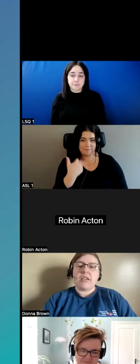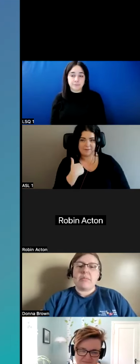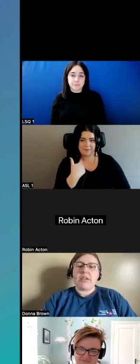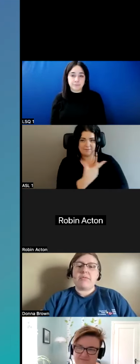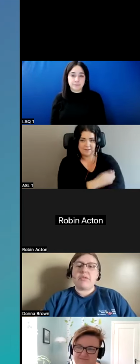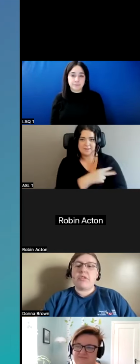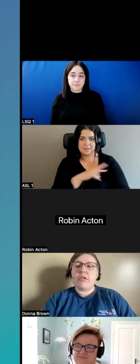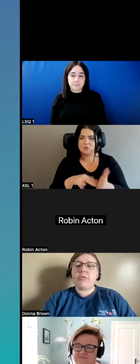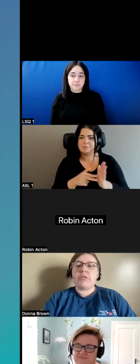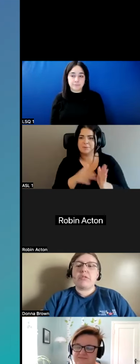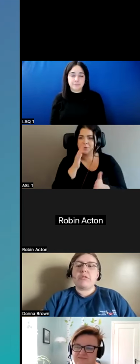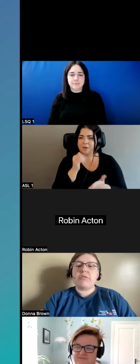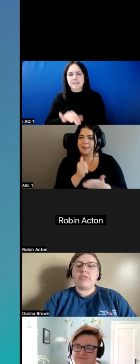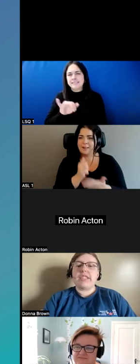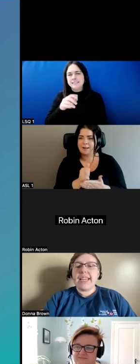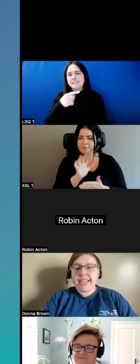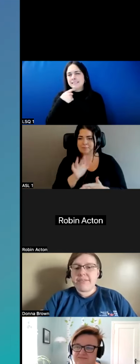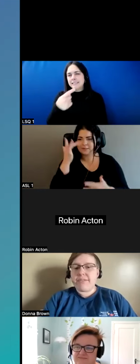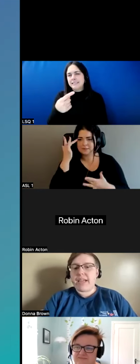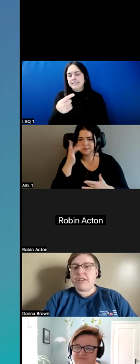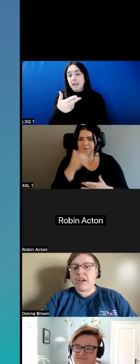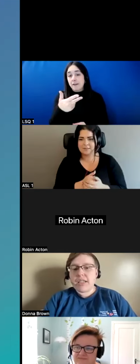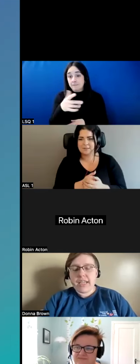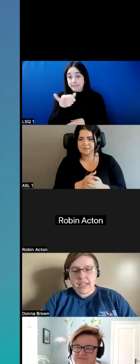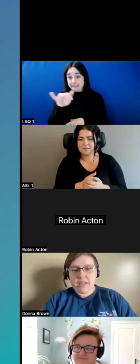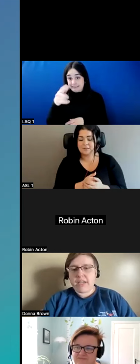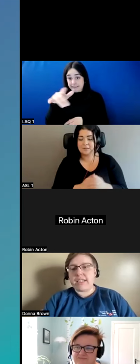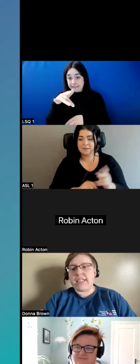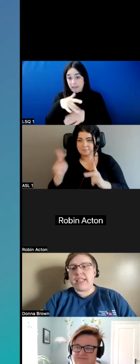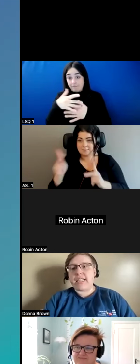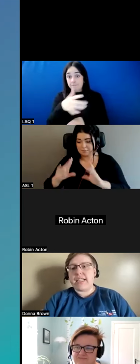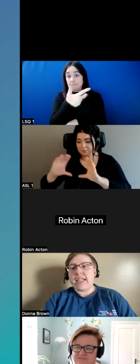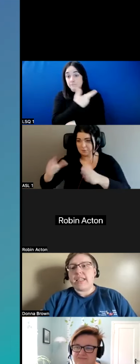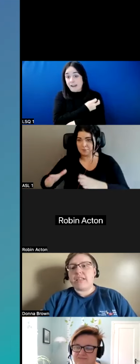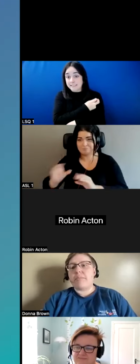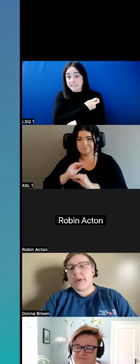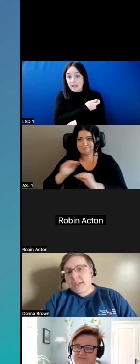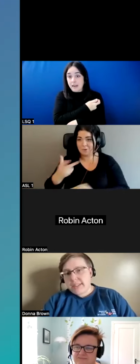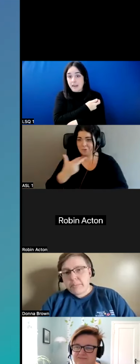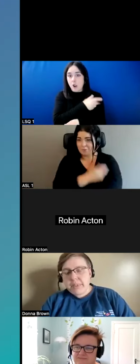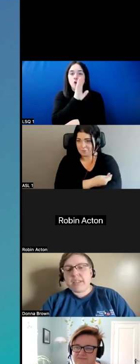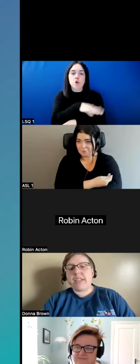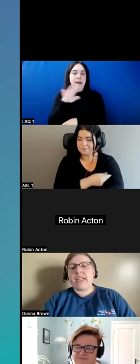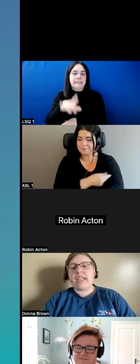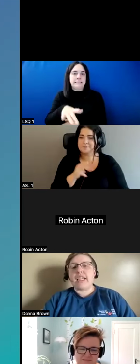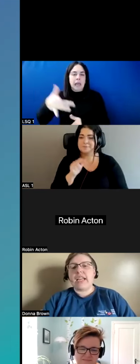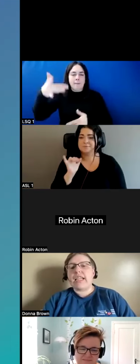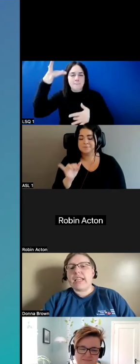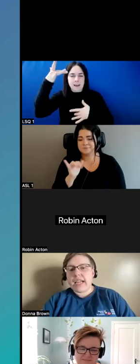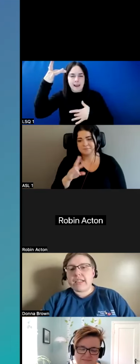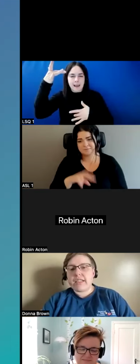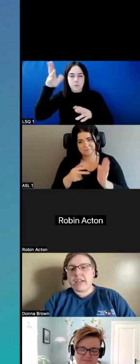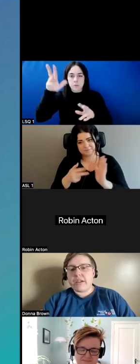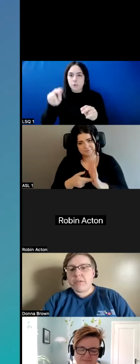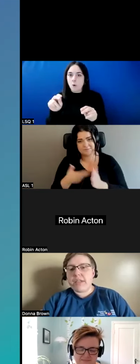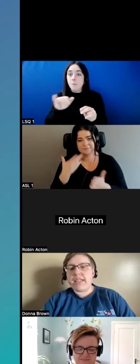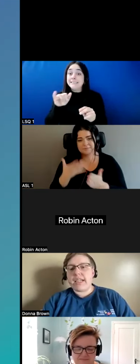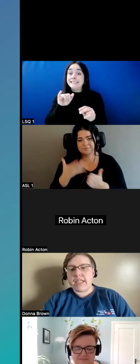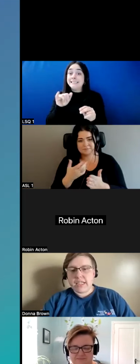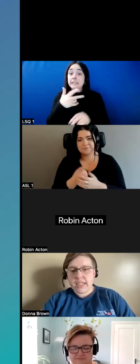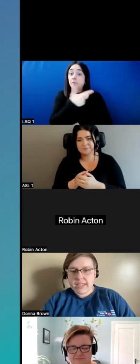parce que, comme je dis, quand vous faites vacciner, vous ne tombez pas gravement malade. Pour ceux qui ne prennent pas le